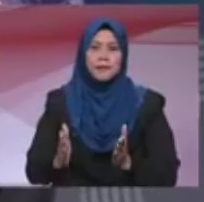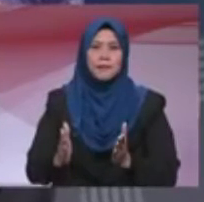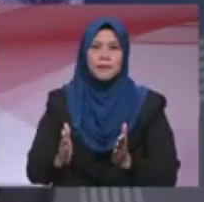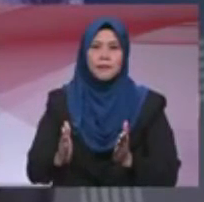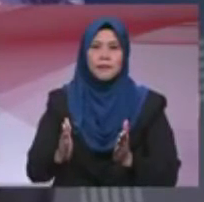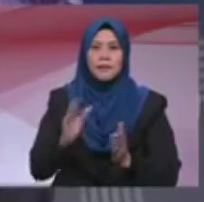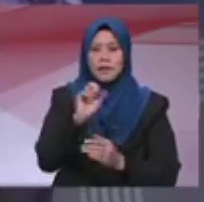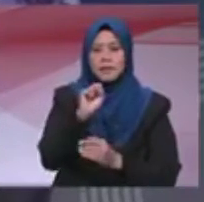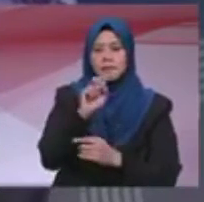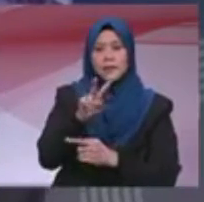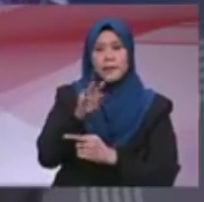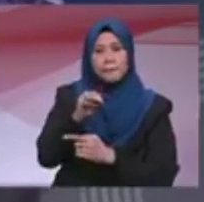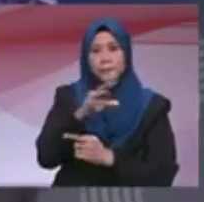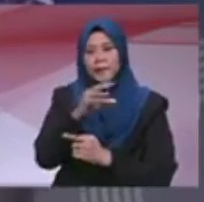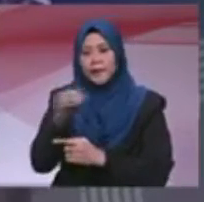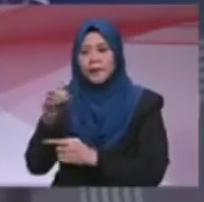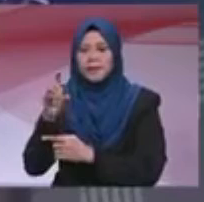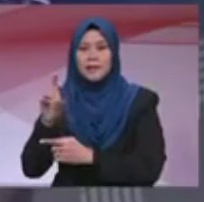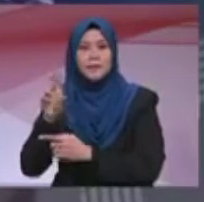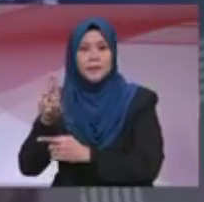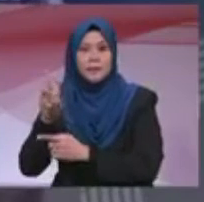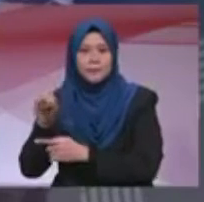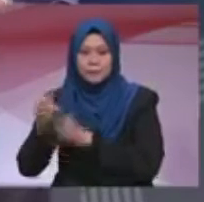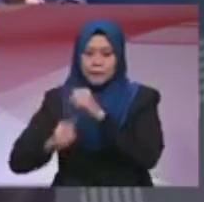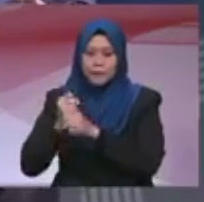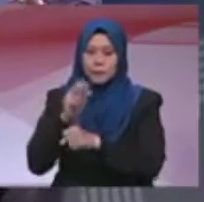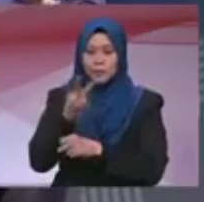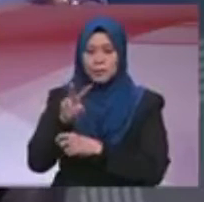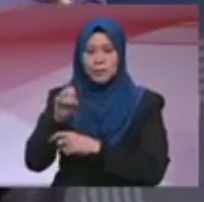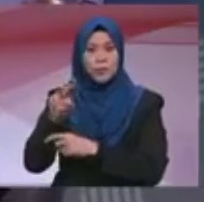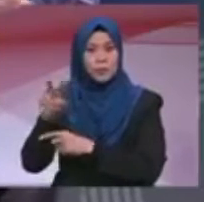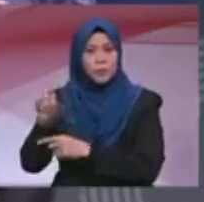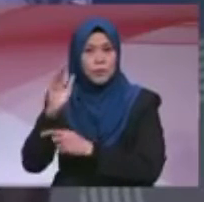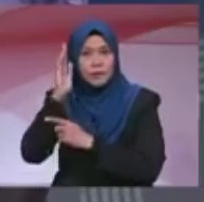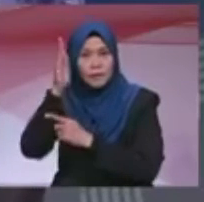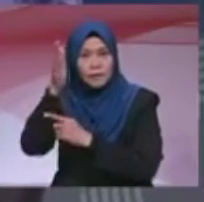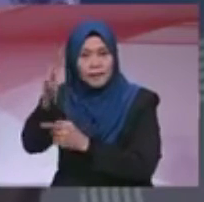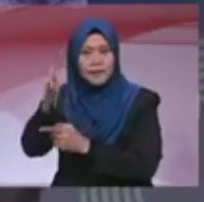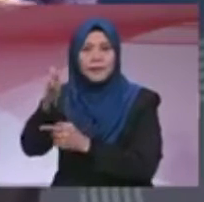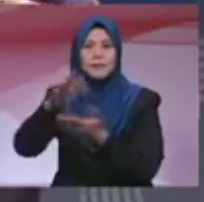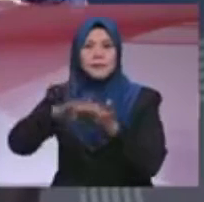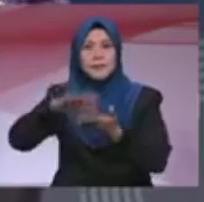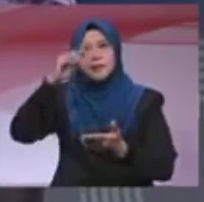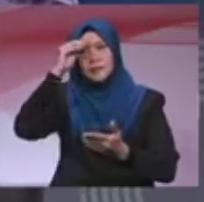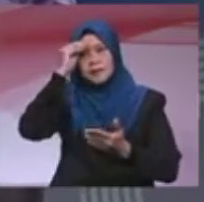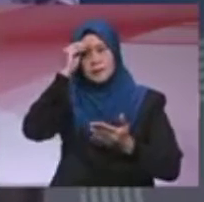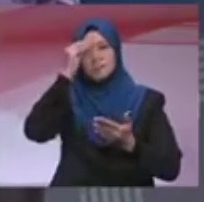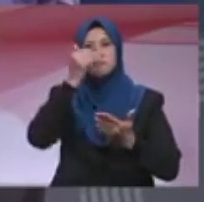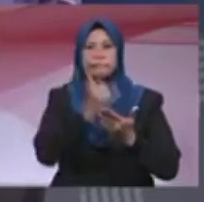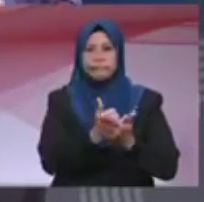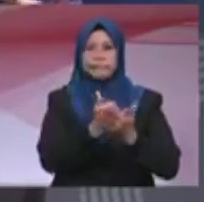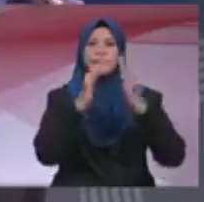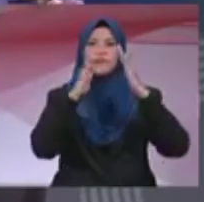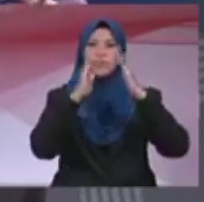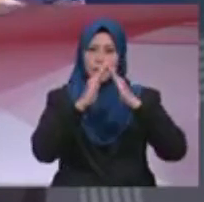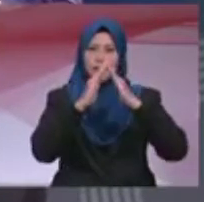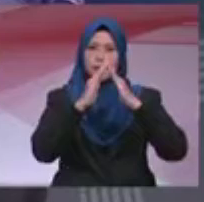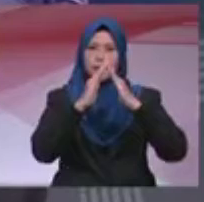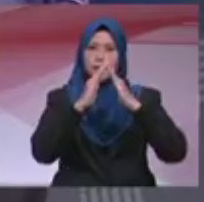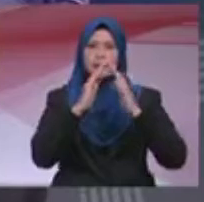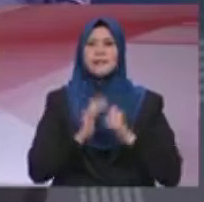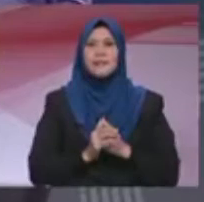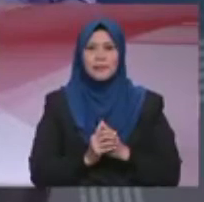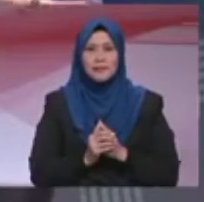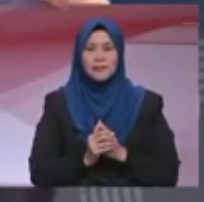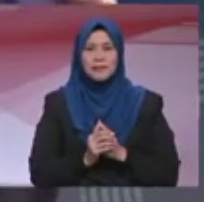2 SVM dan DVM tahun 2020 akan melaksanakan pembelajaran di rumah. Jadi saya